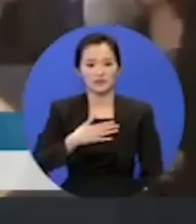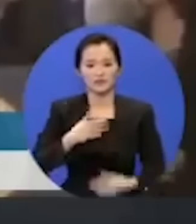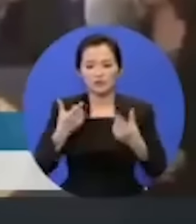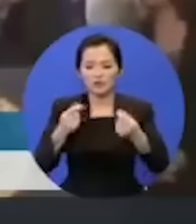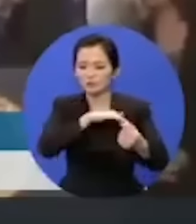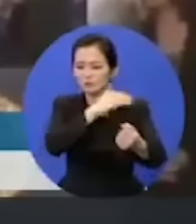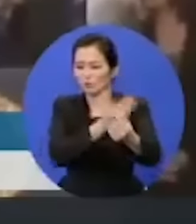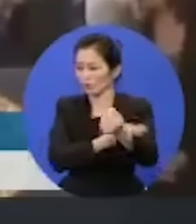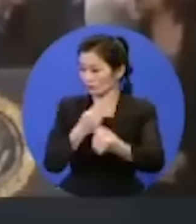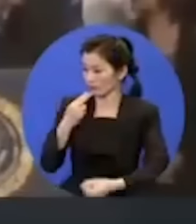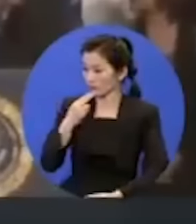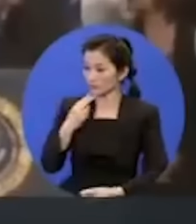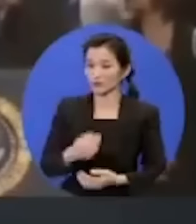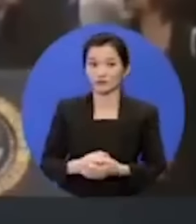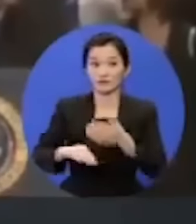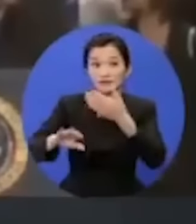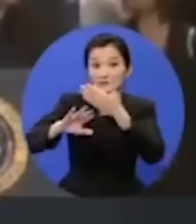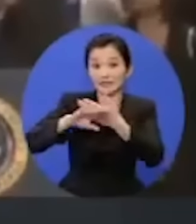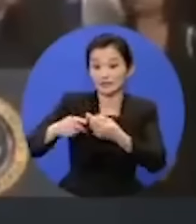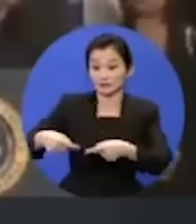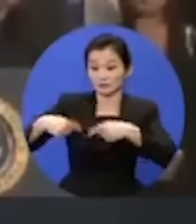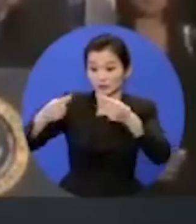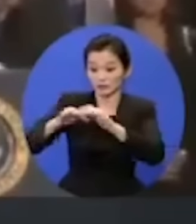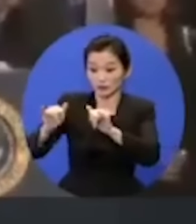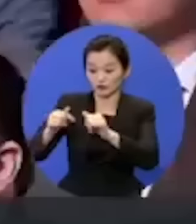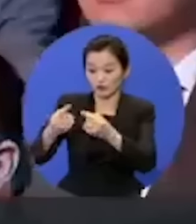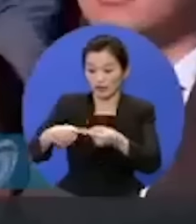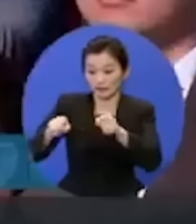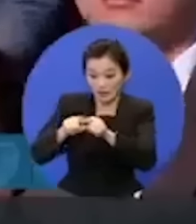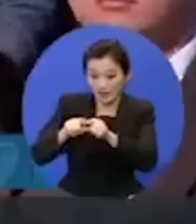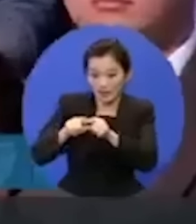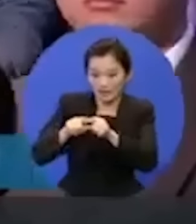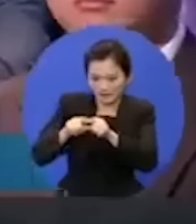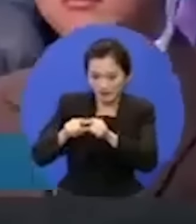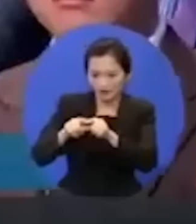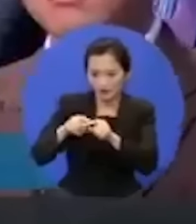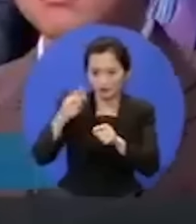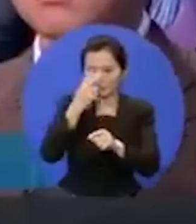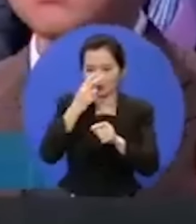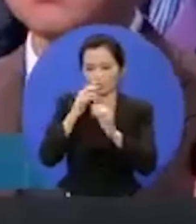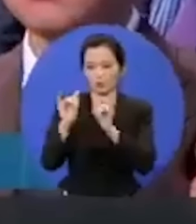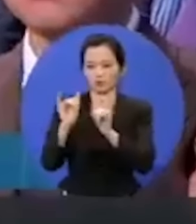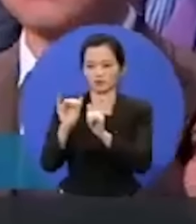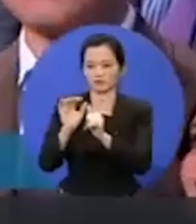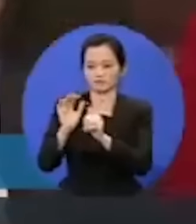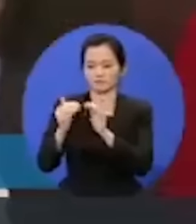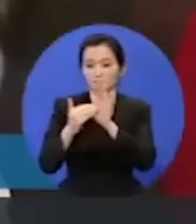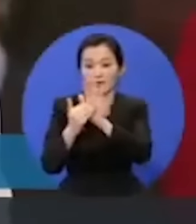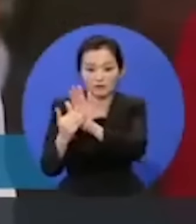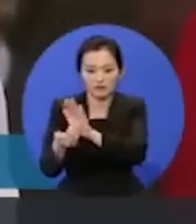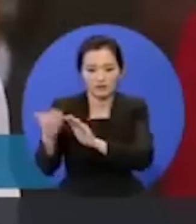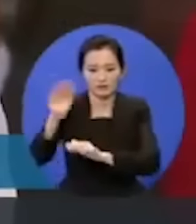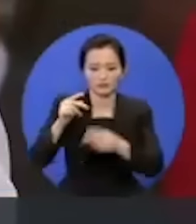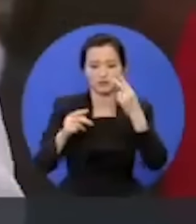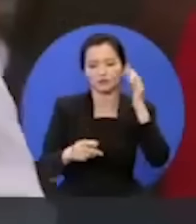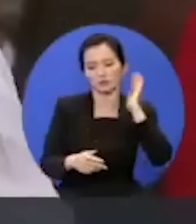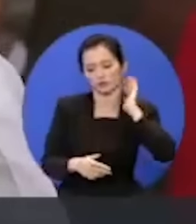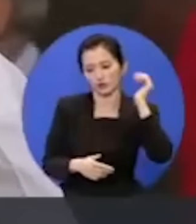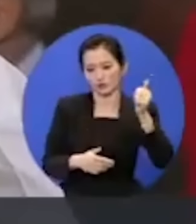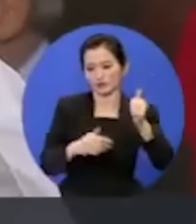대응했습니다 다른 자들까지 동참하자 경호원들이 청년을 저지하려 했지만 대통령이 나서